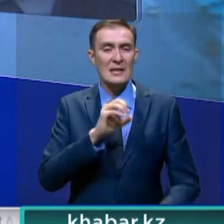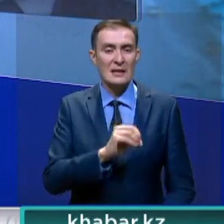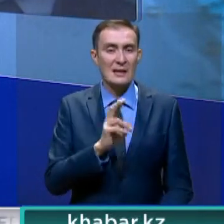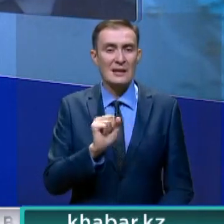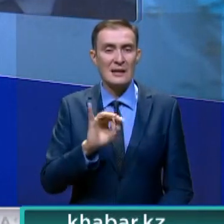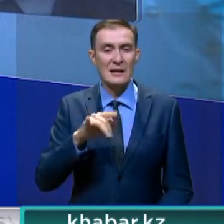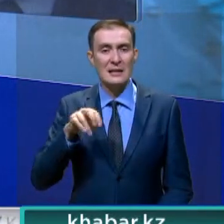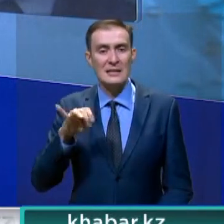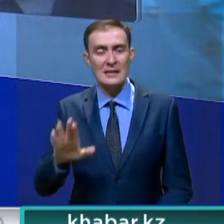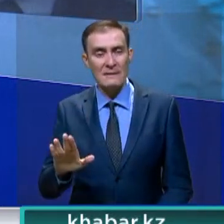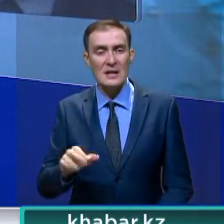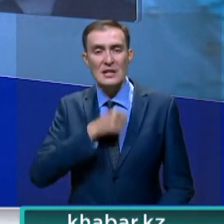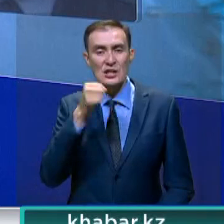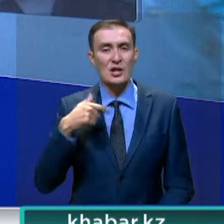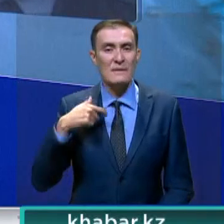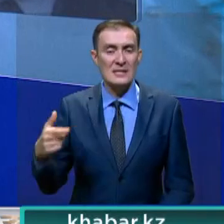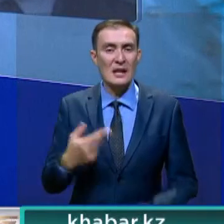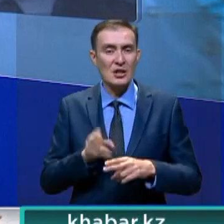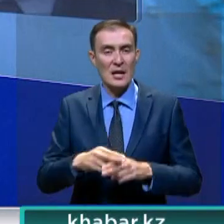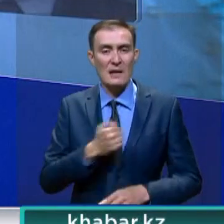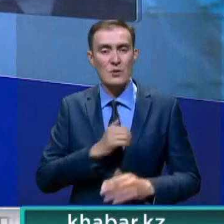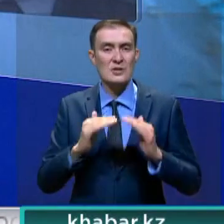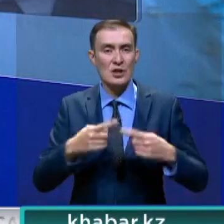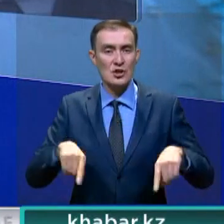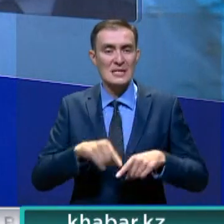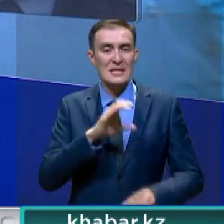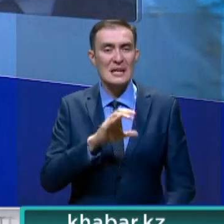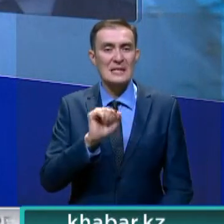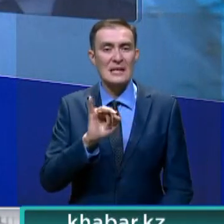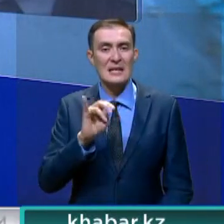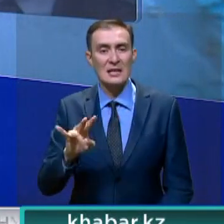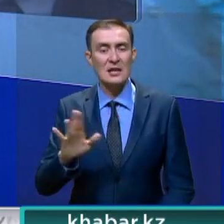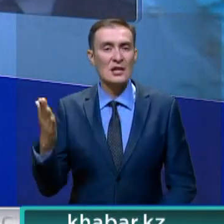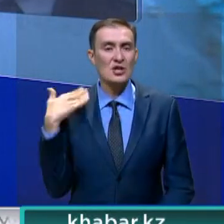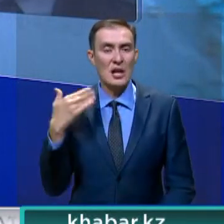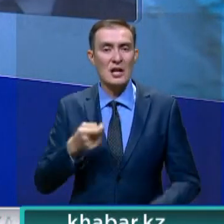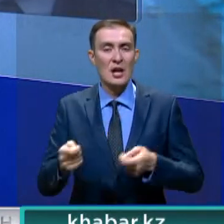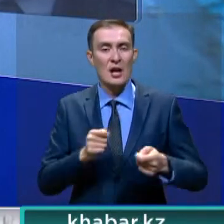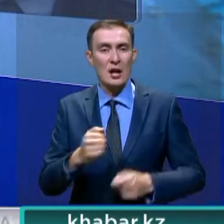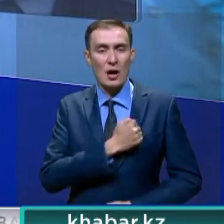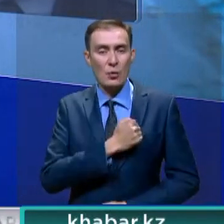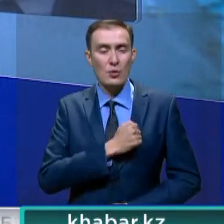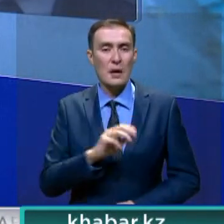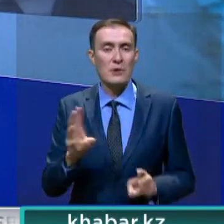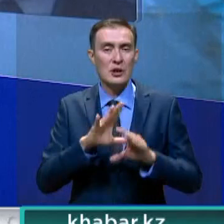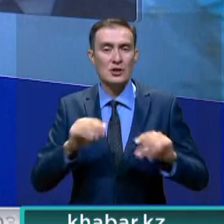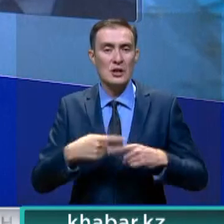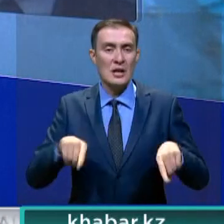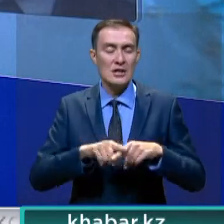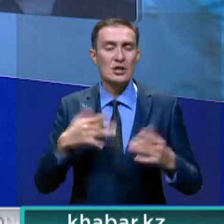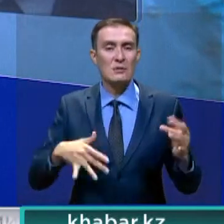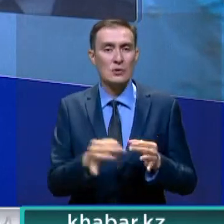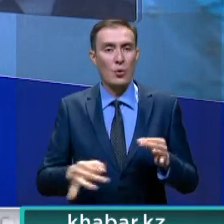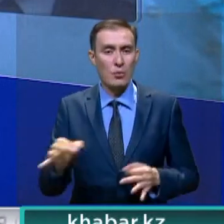283-49, Ерлан Каргазалиев, старший офицер этой же воинской части, Сергей Заикин, начальник караула пожарной части номер 3 ДЧС